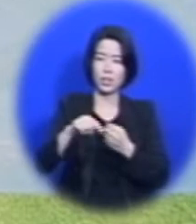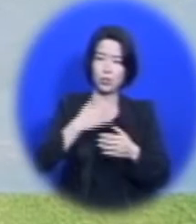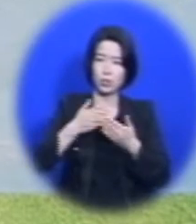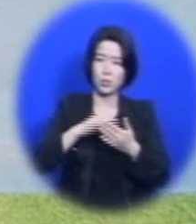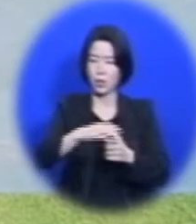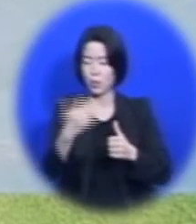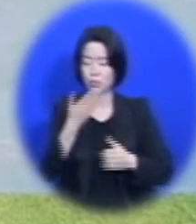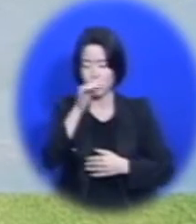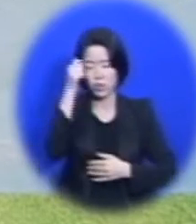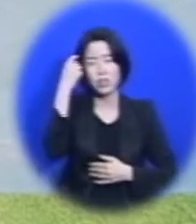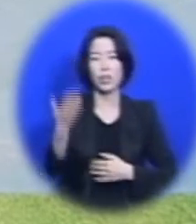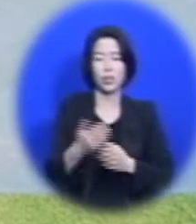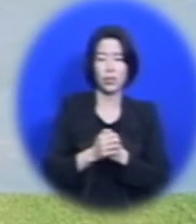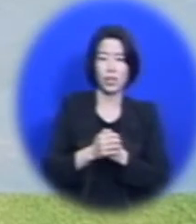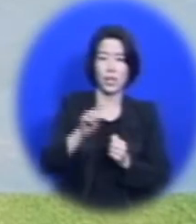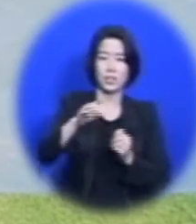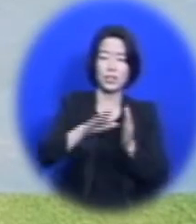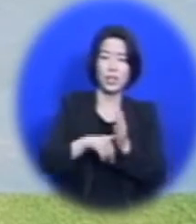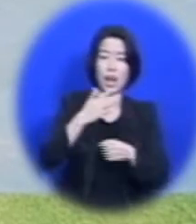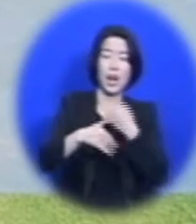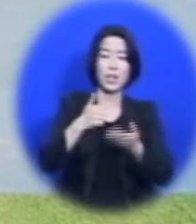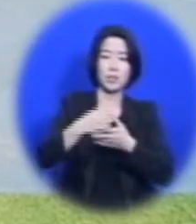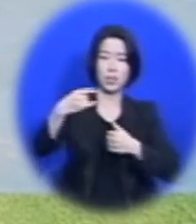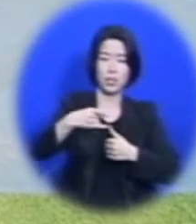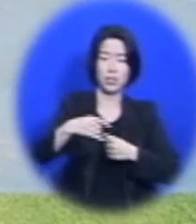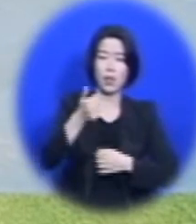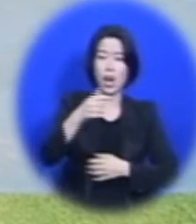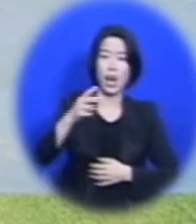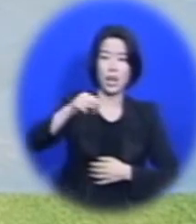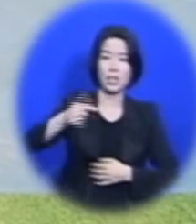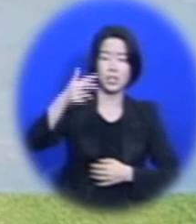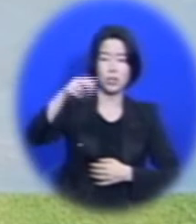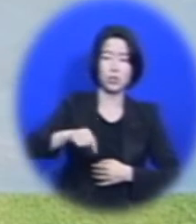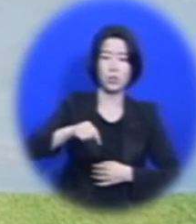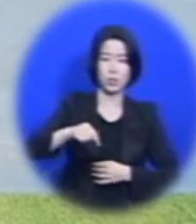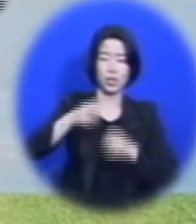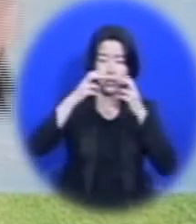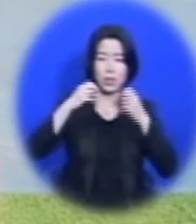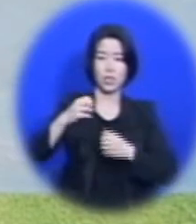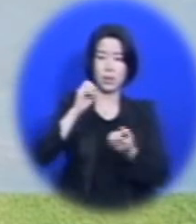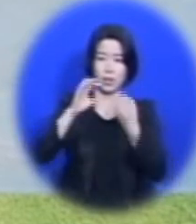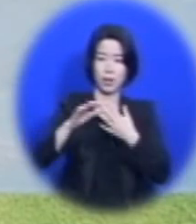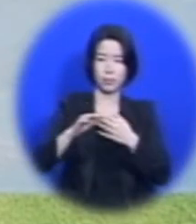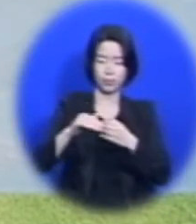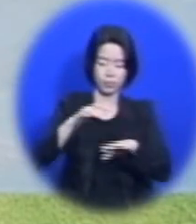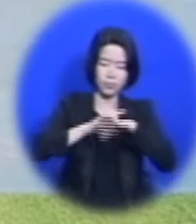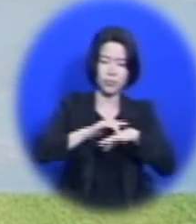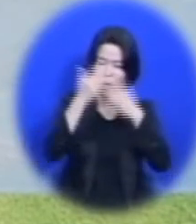있을까요? 그때 하나님께서 하신주 선교사님에게 응답하시기를, 사탄을 완전히 무시해버려.